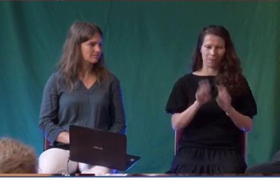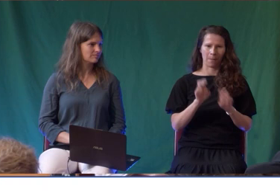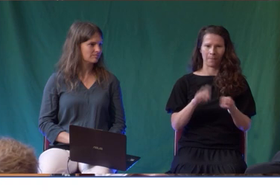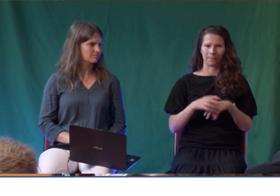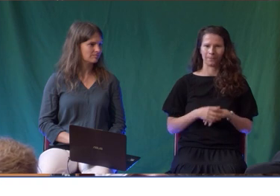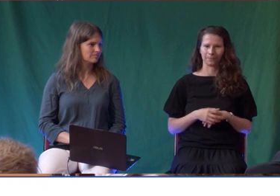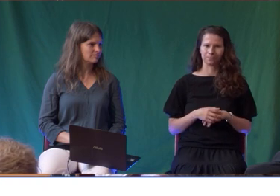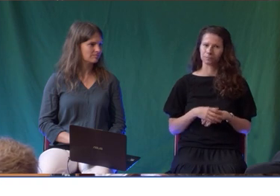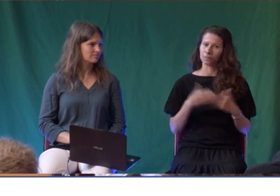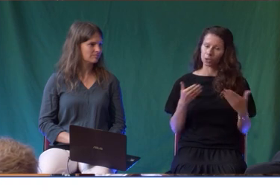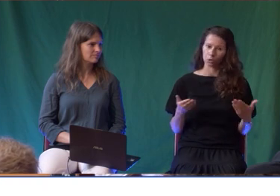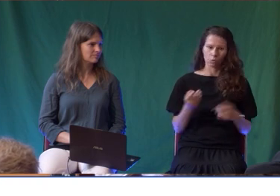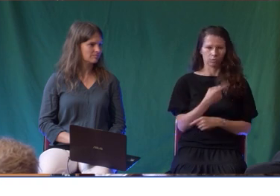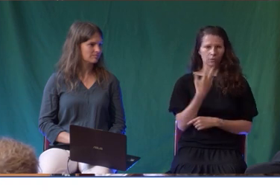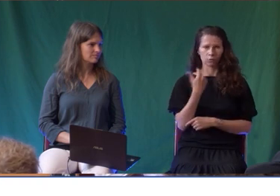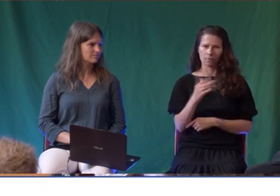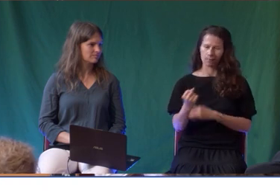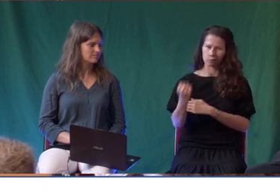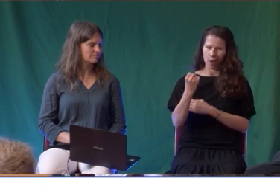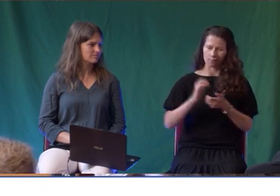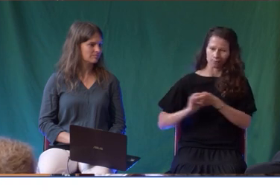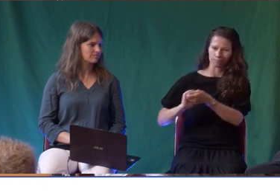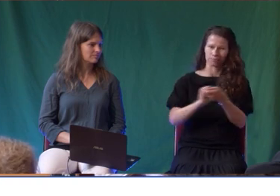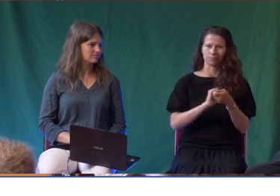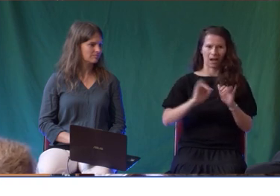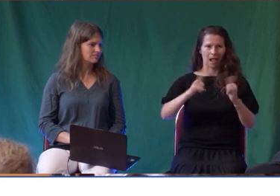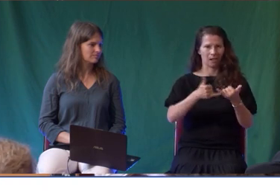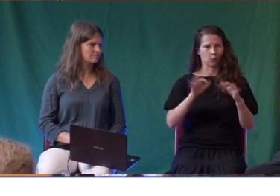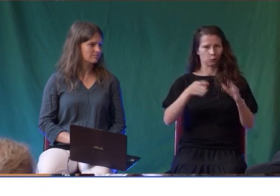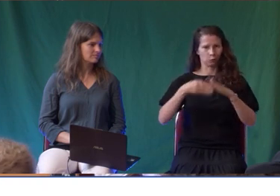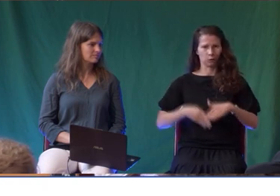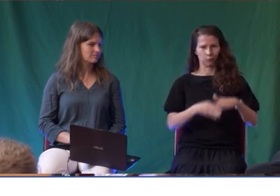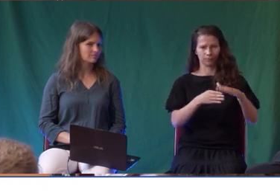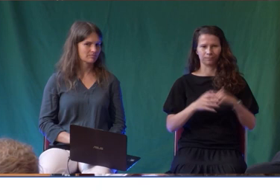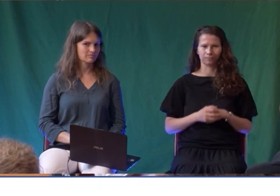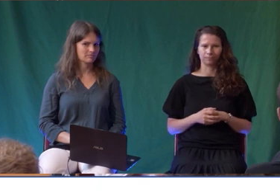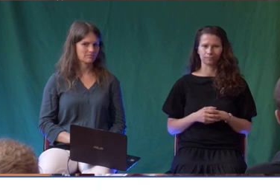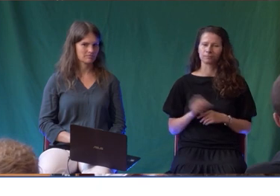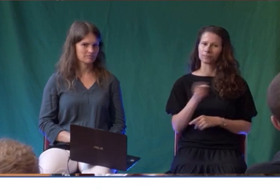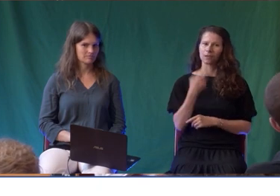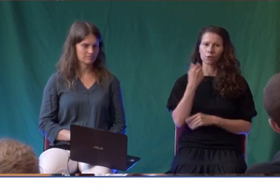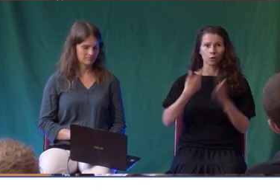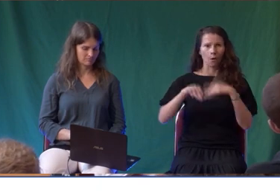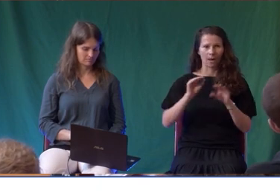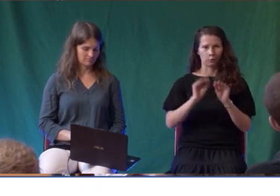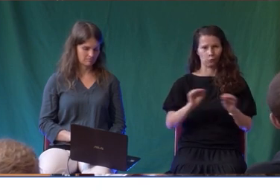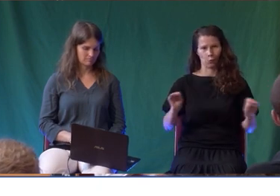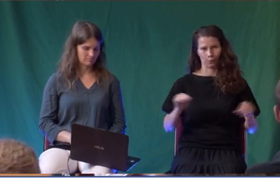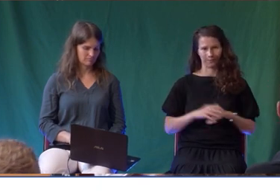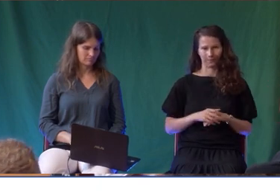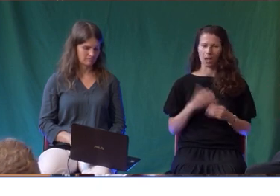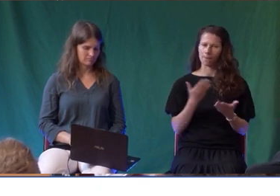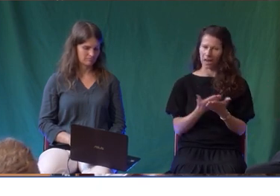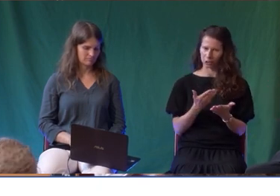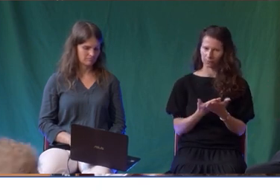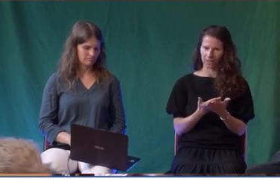so wollen wir mehr Kraft bekommen um Eltern gut zu unterstützen und wir wollen noch mehr Schulungen machen zum